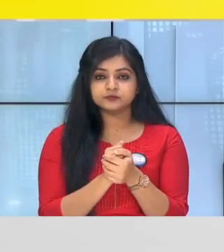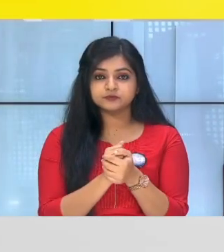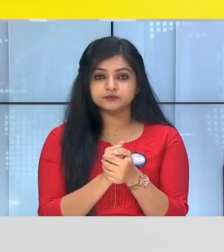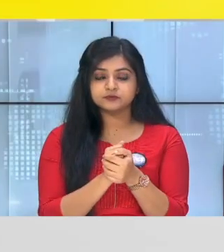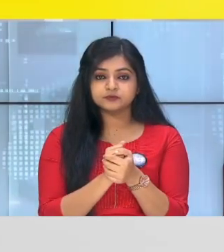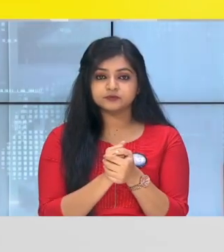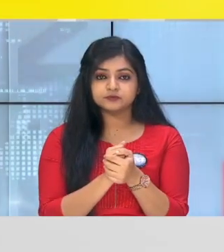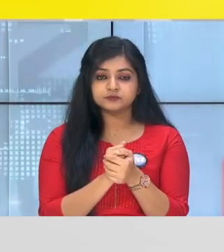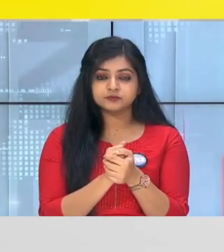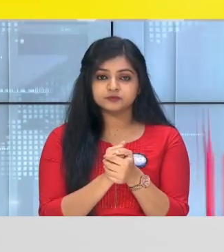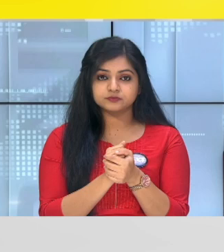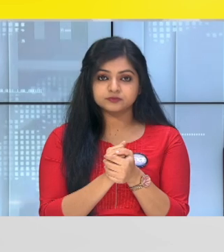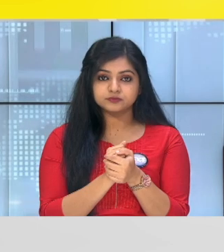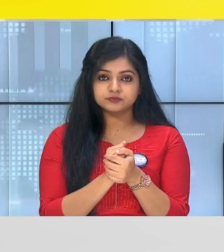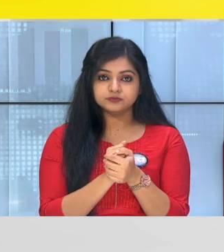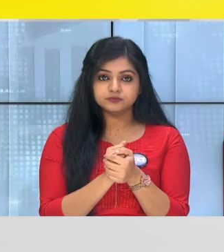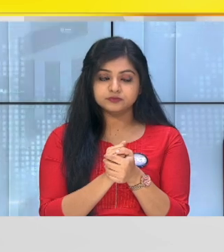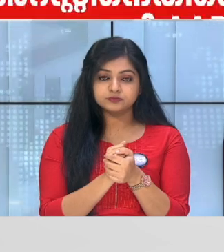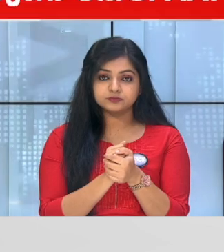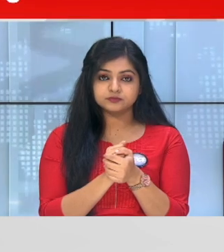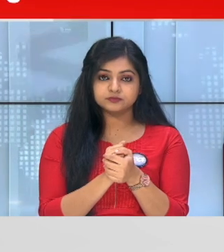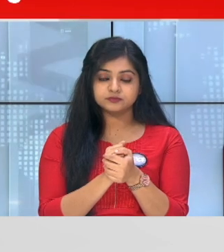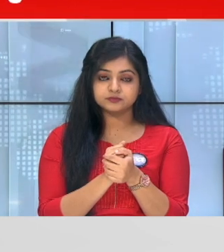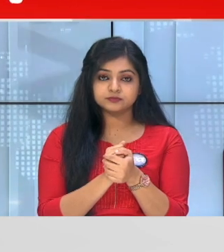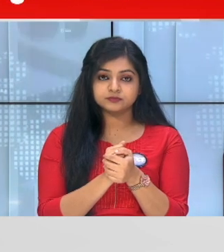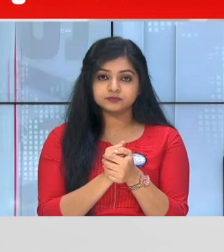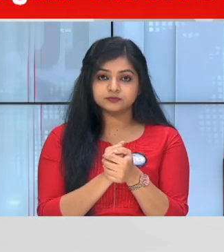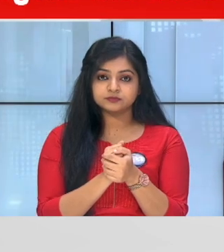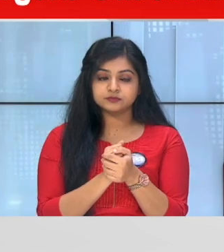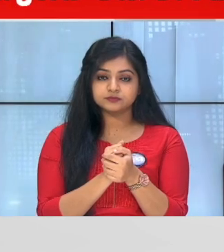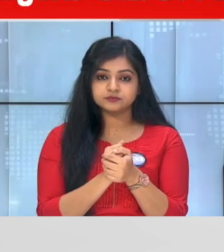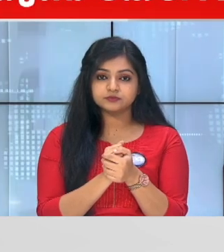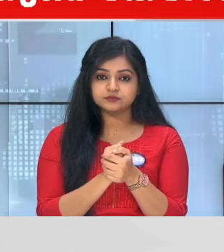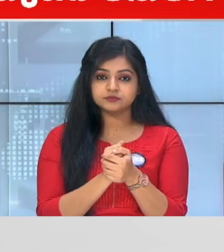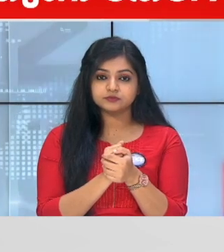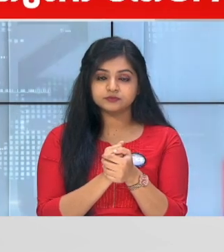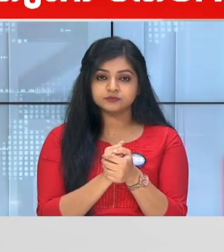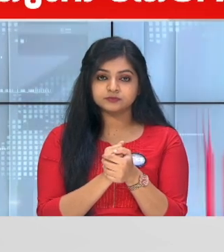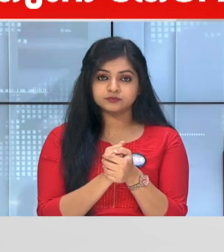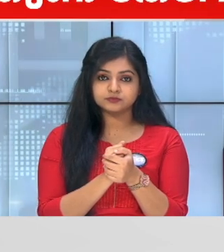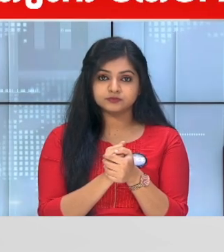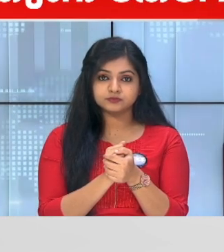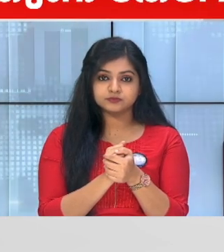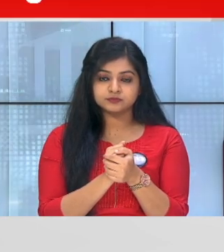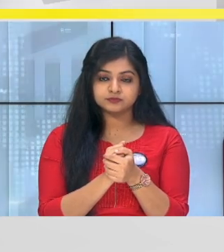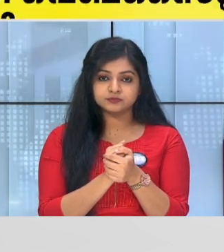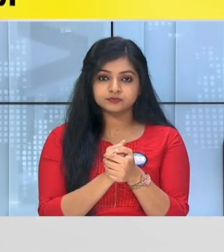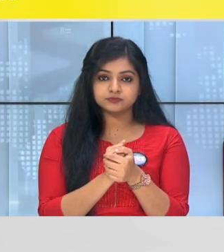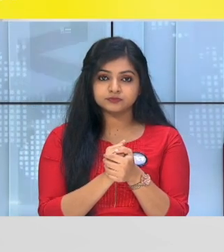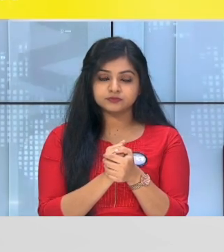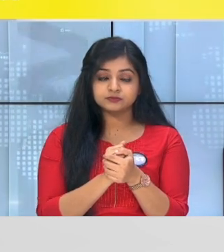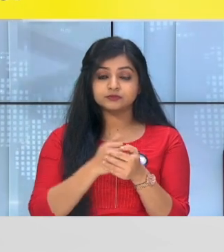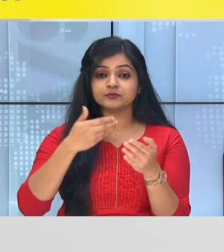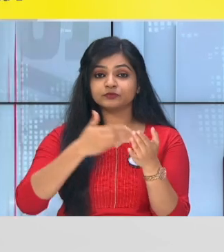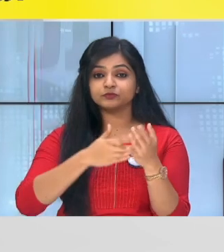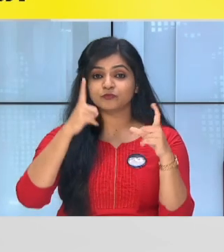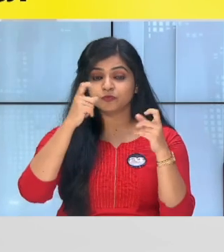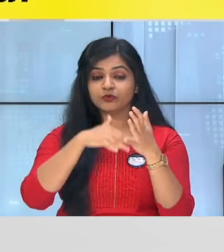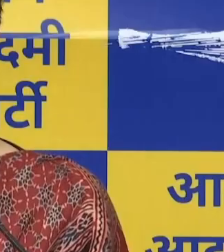ये होगी सभी आम आदमी पार्टी के नेताओं की और कार्यकर्ताओं की डीपी कि मोदी